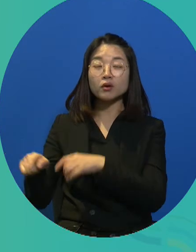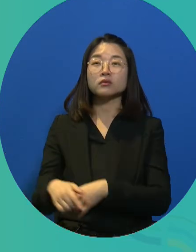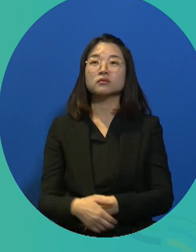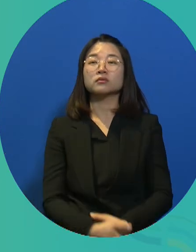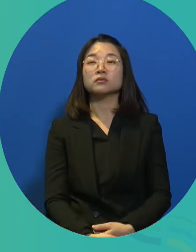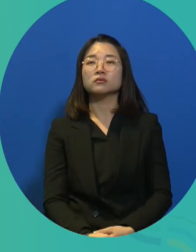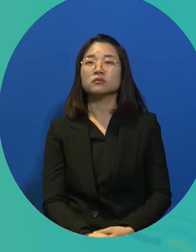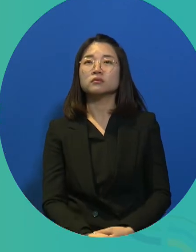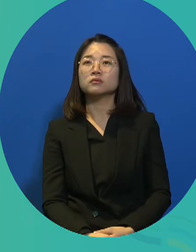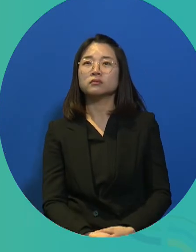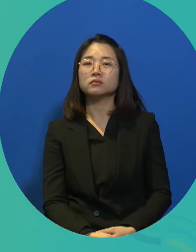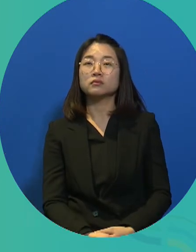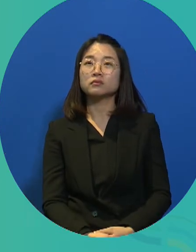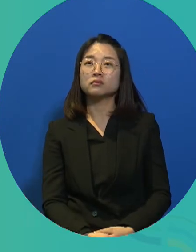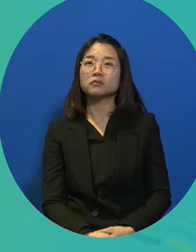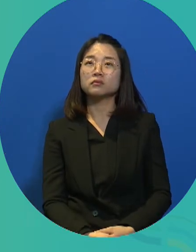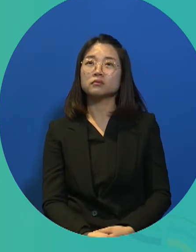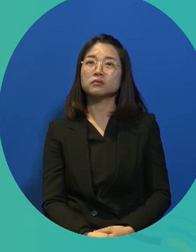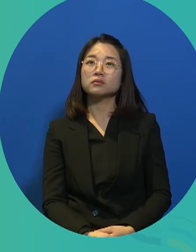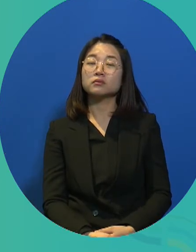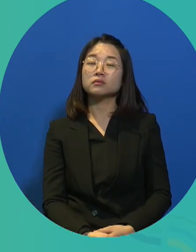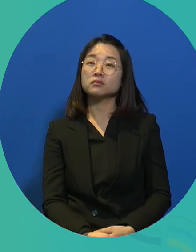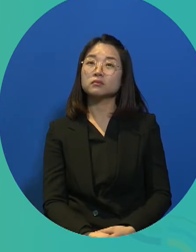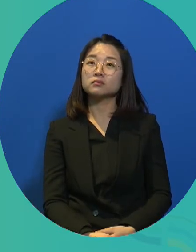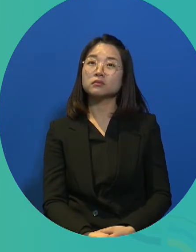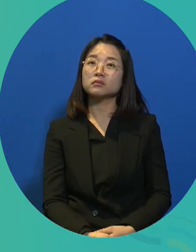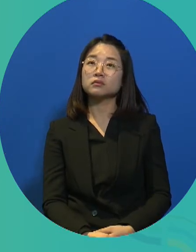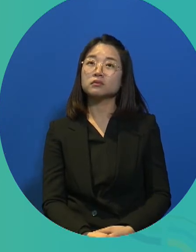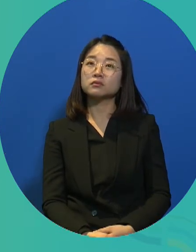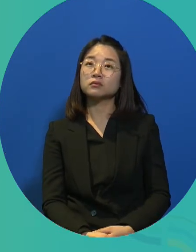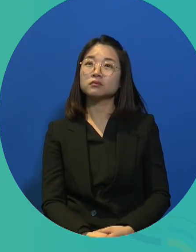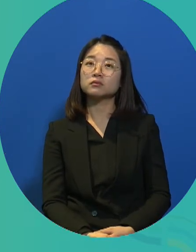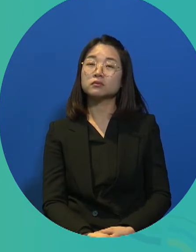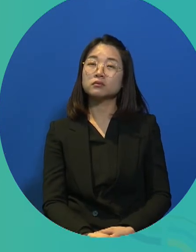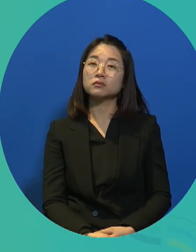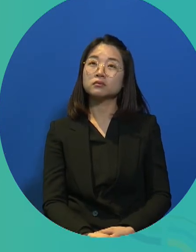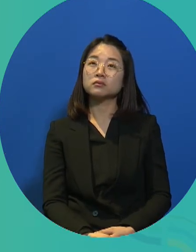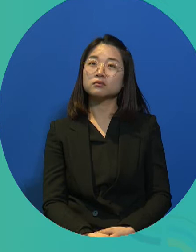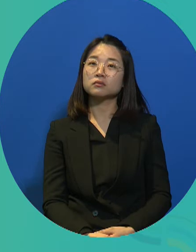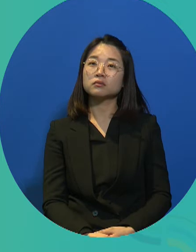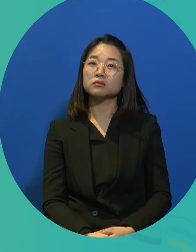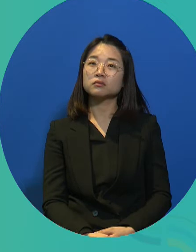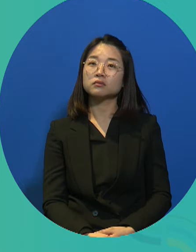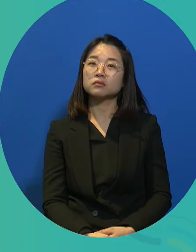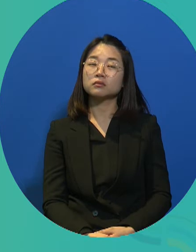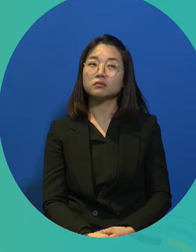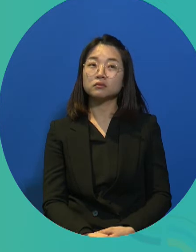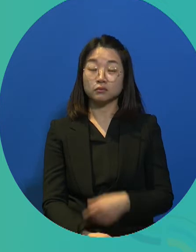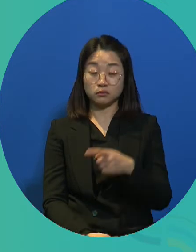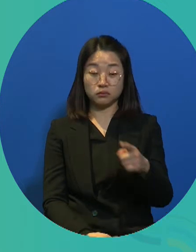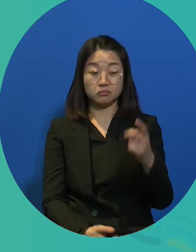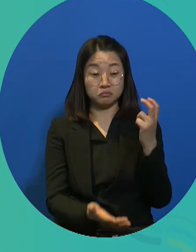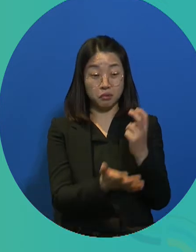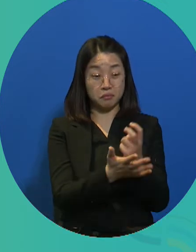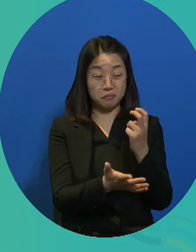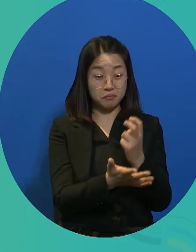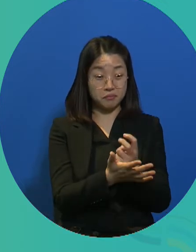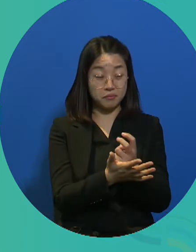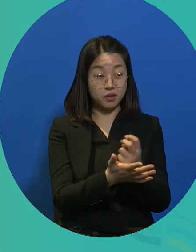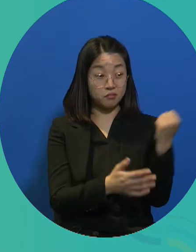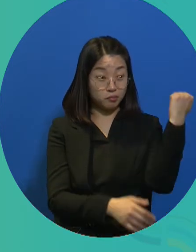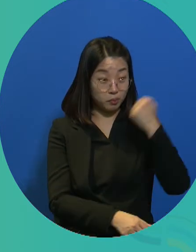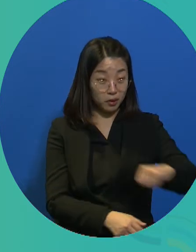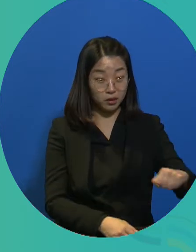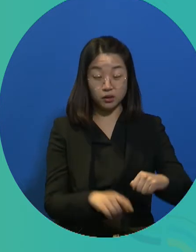손종규 씨 사건에 관한 건이었는데요. 그 당시에 이제 자유권위원회에서 위법하다라는 자유권